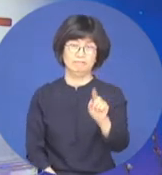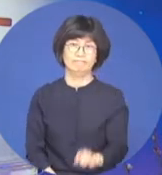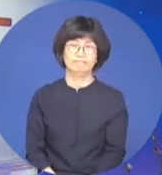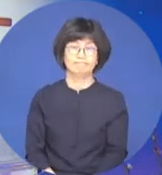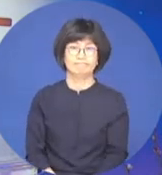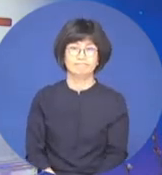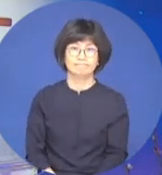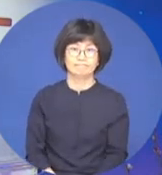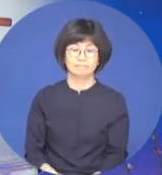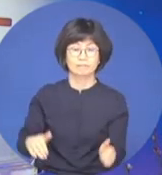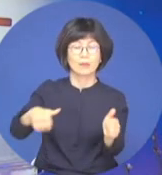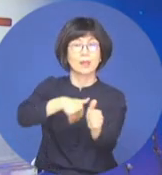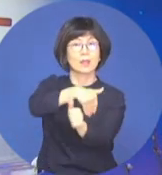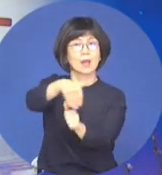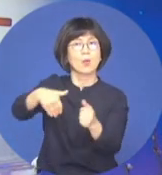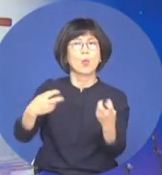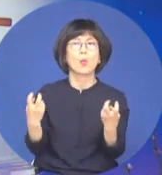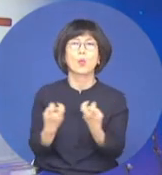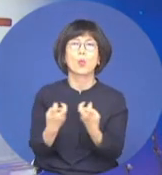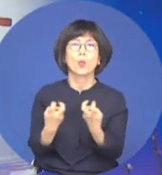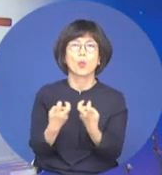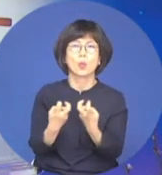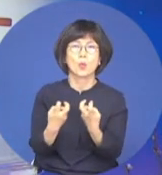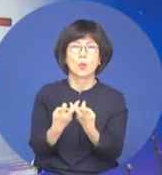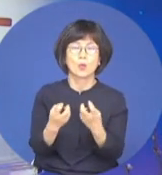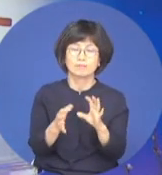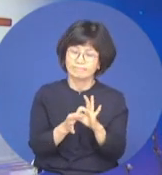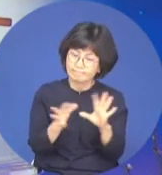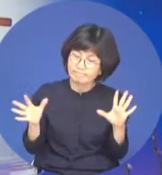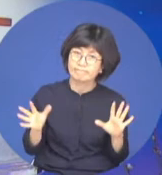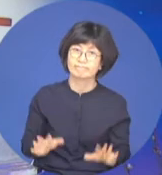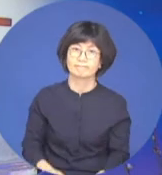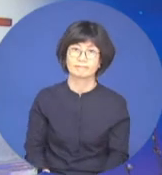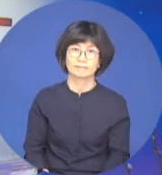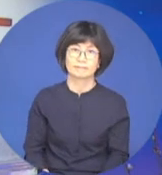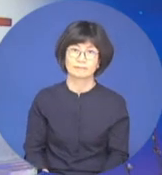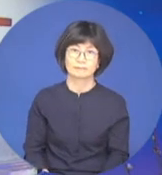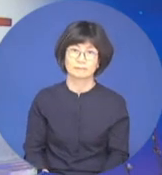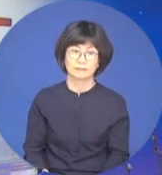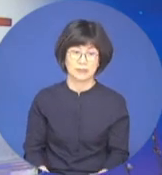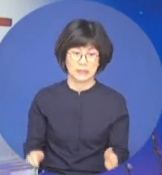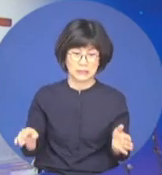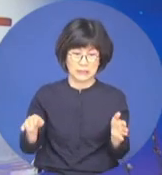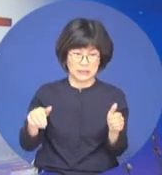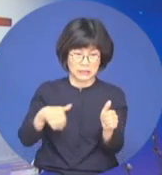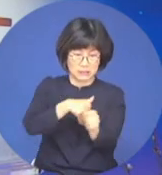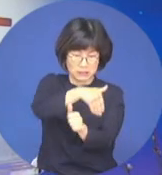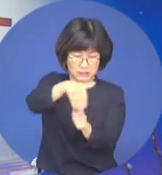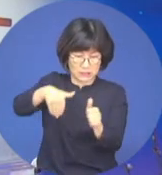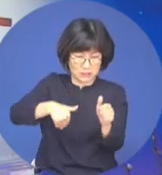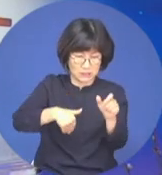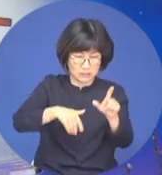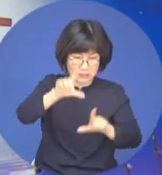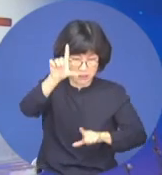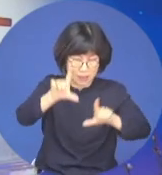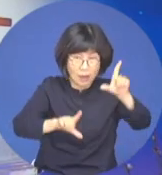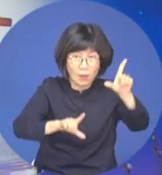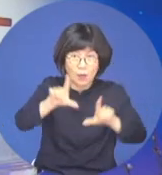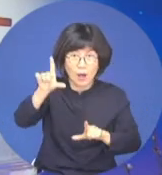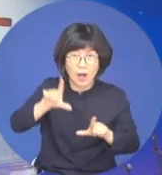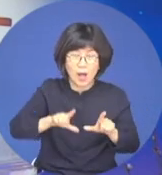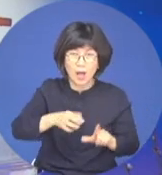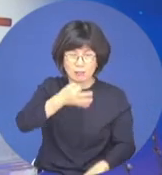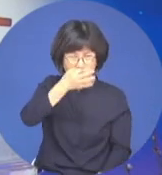상황이 어찌하든 간에, 상황이 피곤한 상황이든 죽음이 밀려오는 상황이든 그